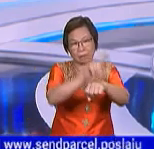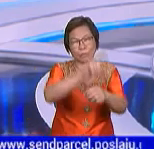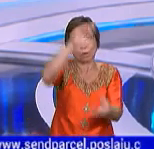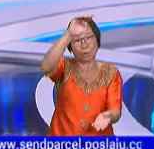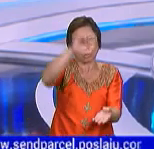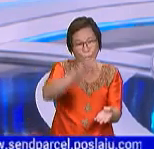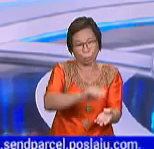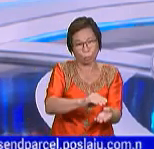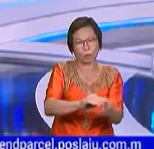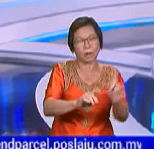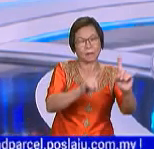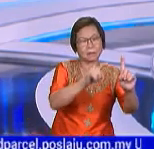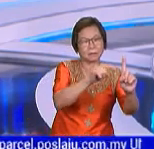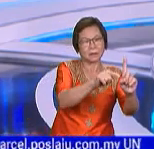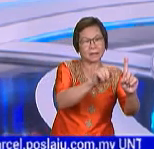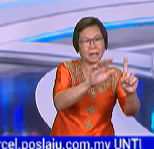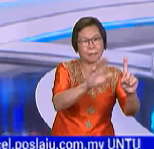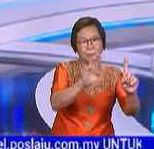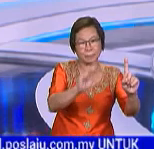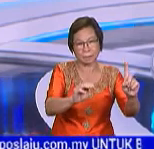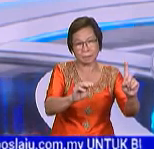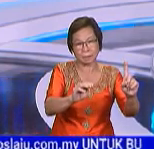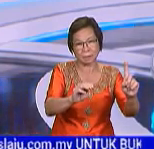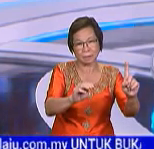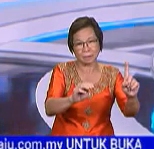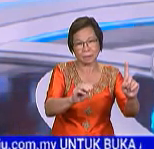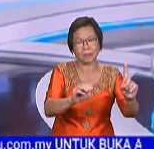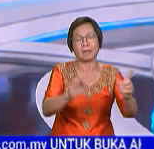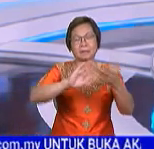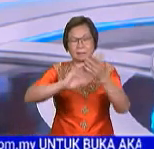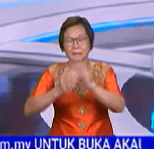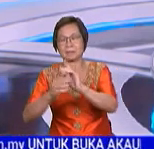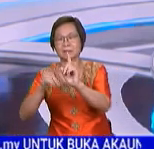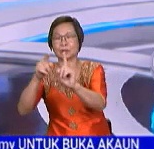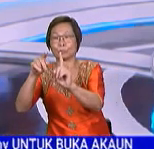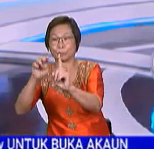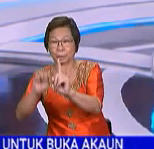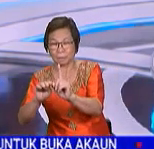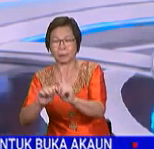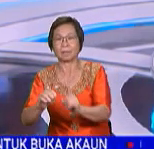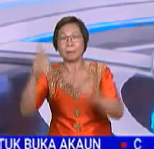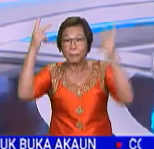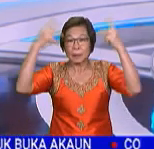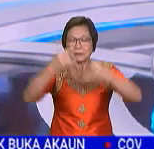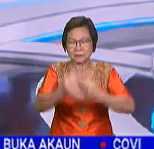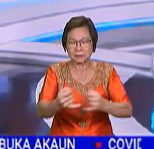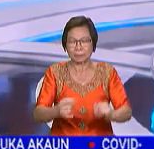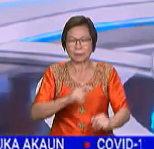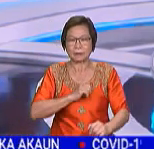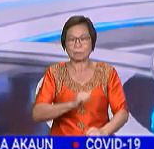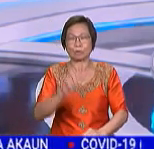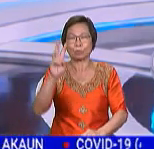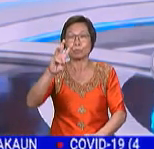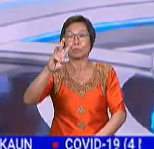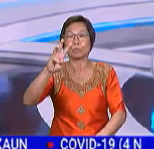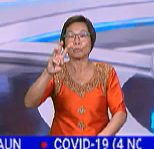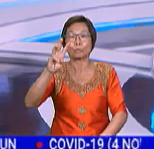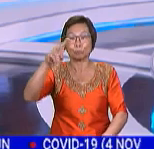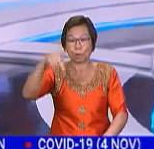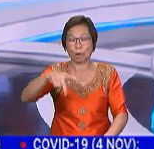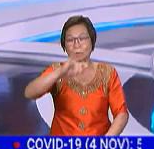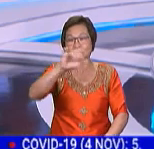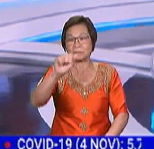dikurangkan daripada satu febriandi meminta kepada satu Mita pengarah jabatan agama Islam wilayah Persekutuan jauhi